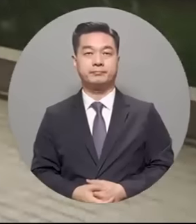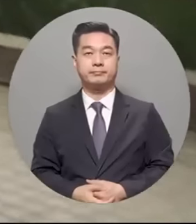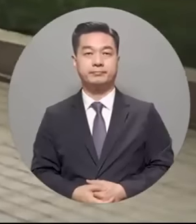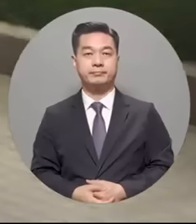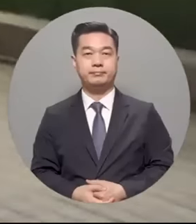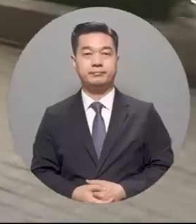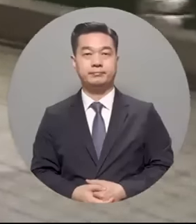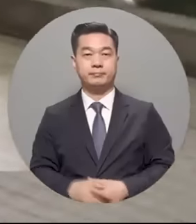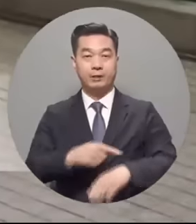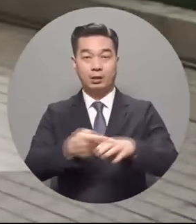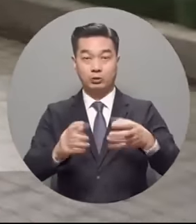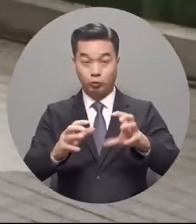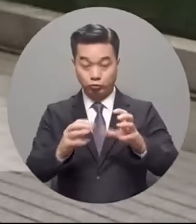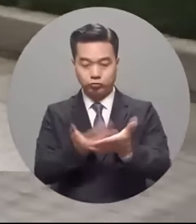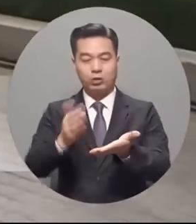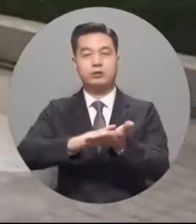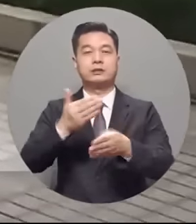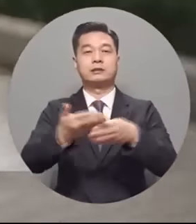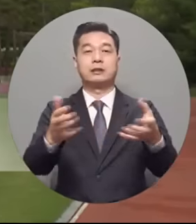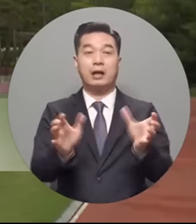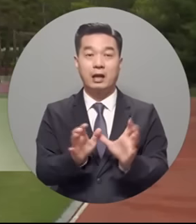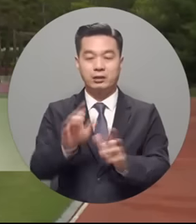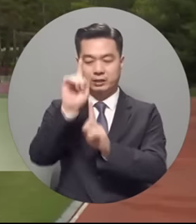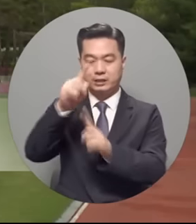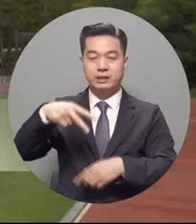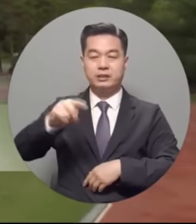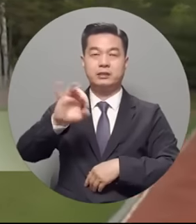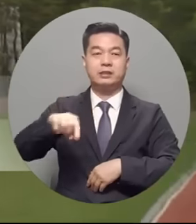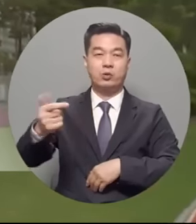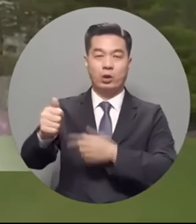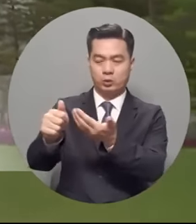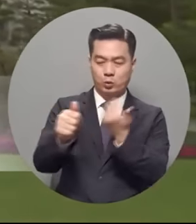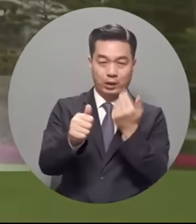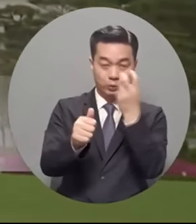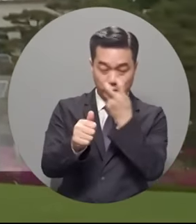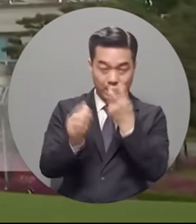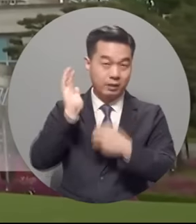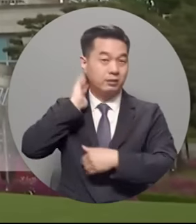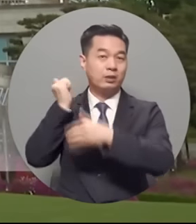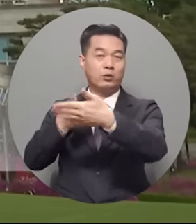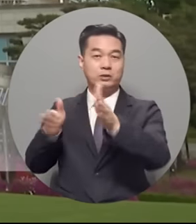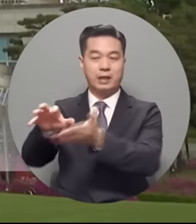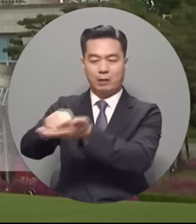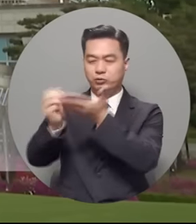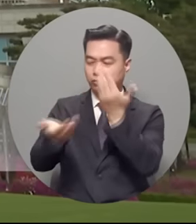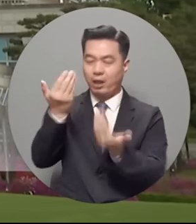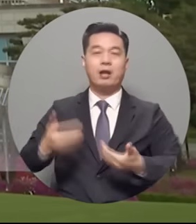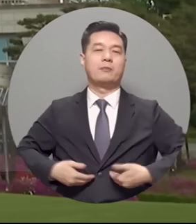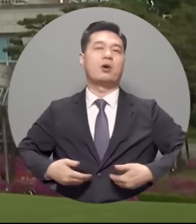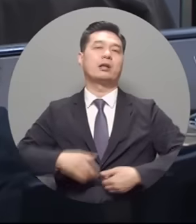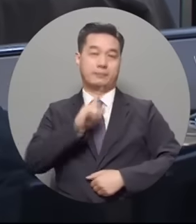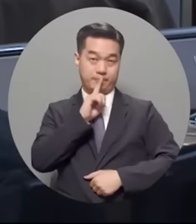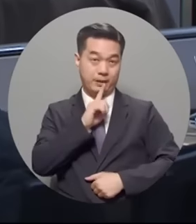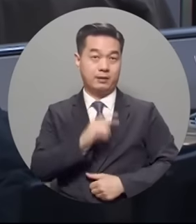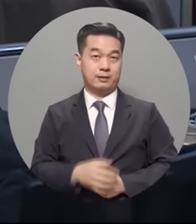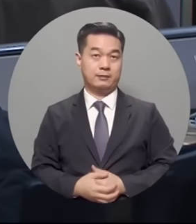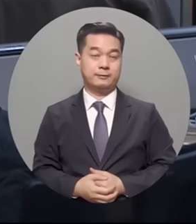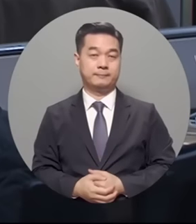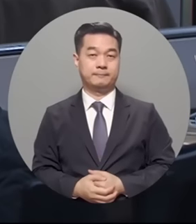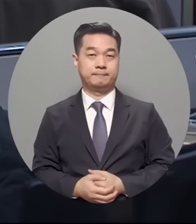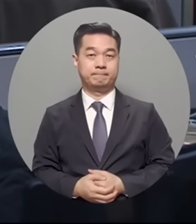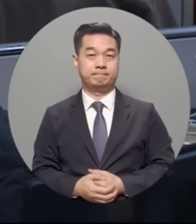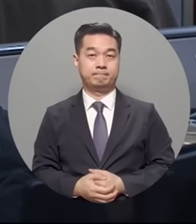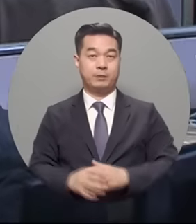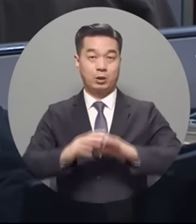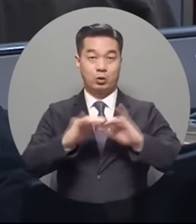조국 혁신당은 이시원 비서관의 전격 소환 조사와 대통령실에 대한 압수수색 역시 필요하다고 주장했습니다. 국민을